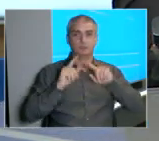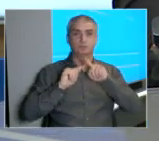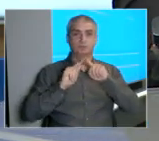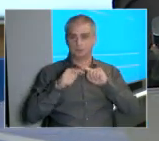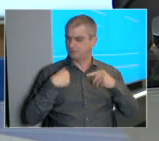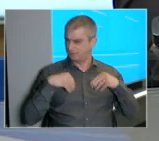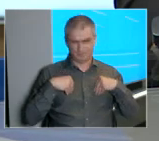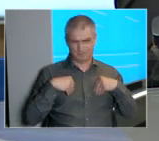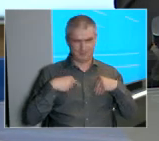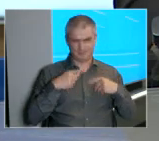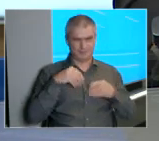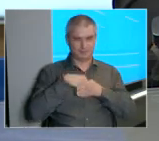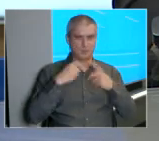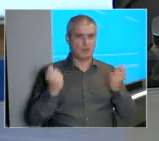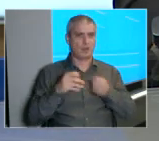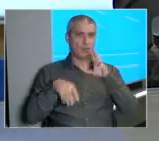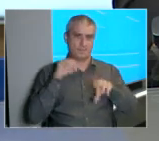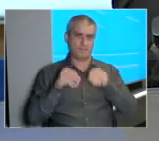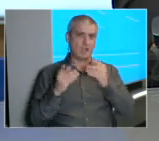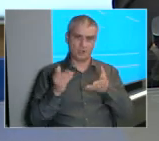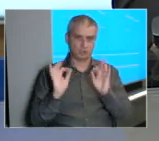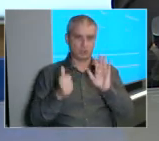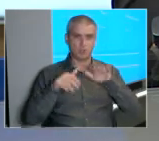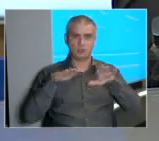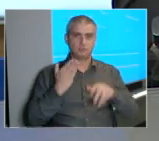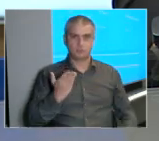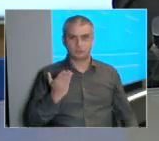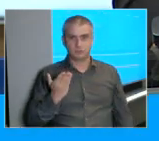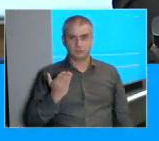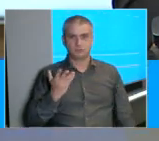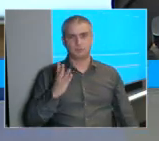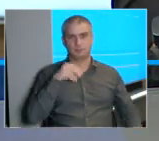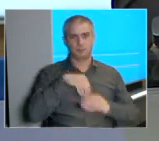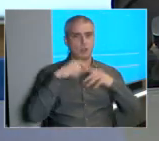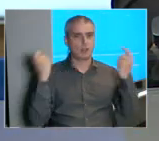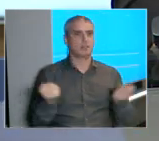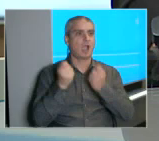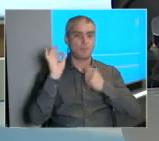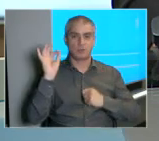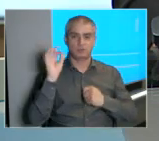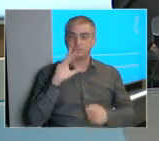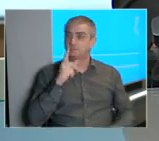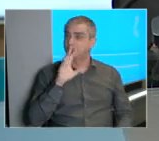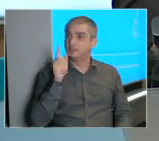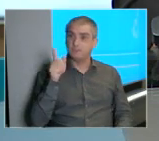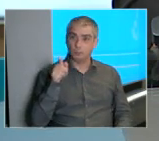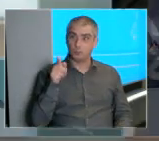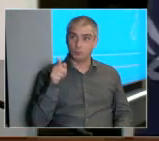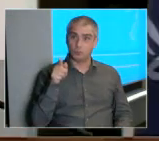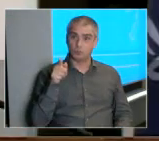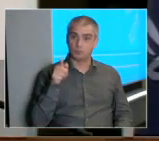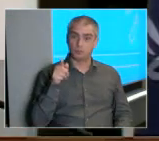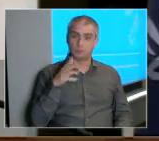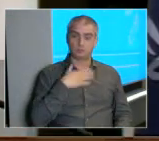הזה, ואני מסכים שזה חלק ממסע הבחירות של ראש הממשלה, חלק ממסע התעמולה, אבל אם הוא מוצא